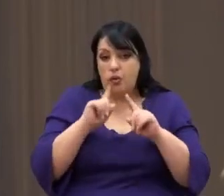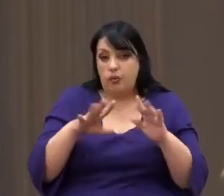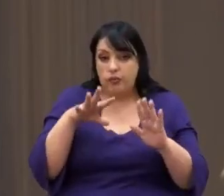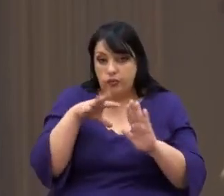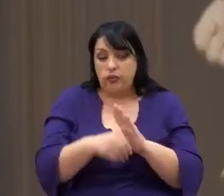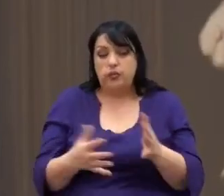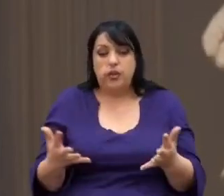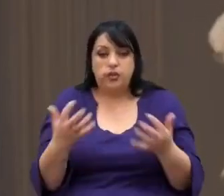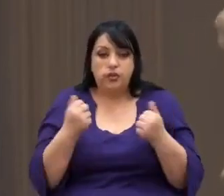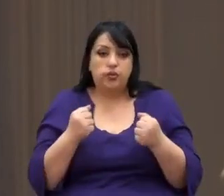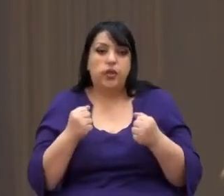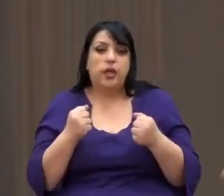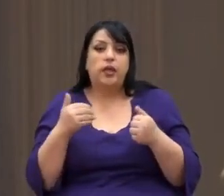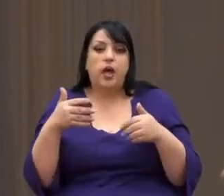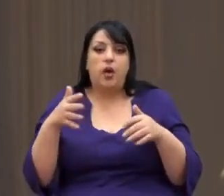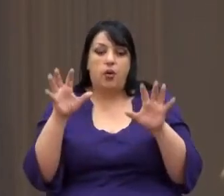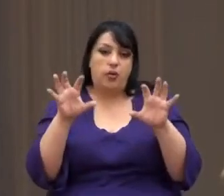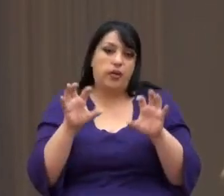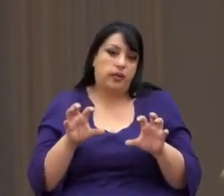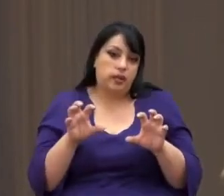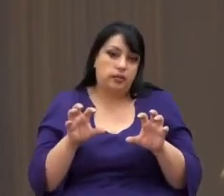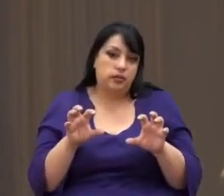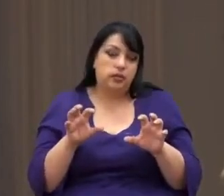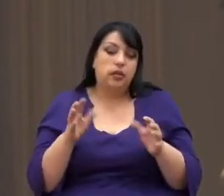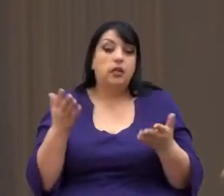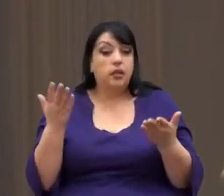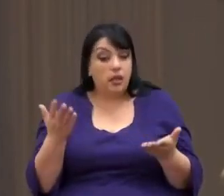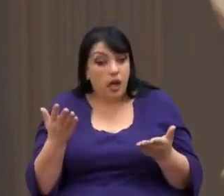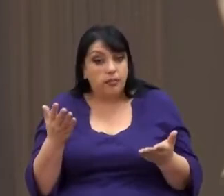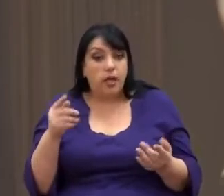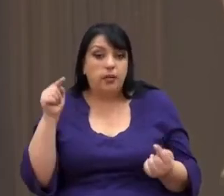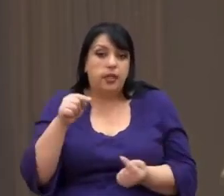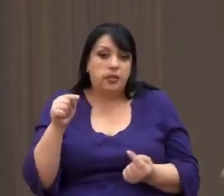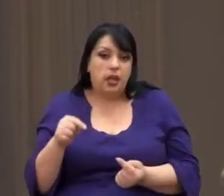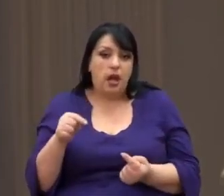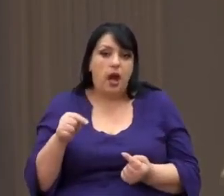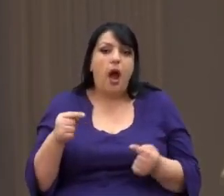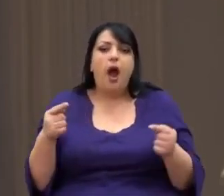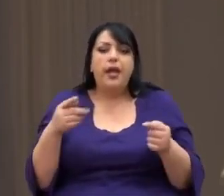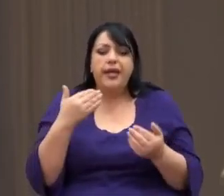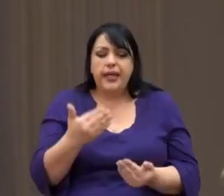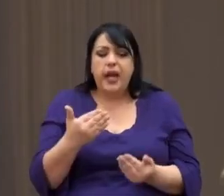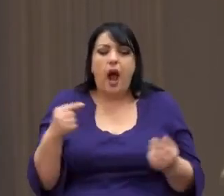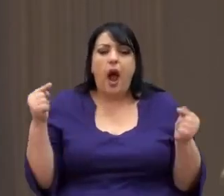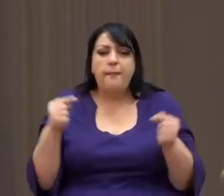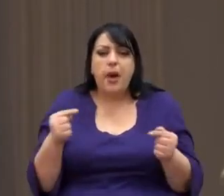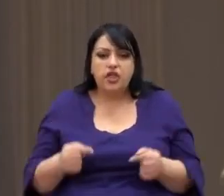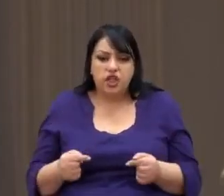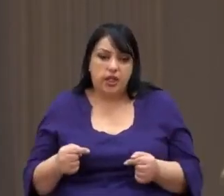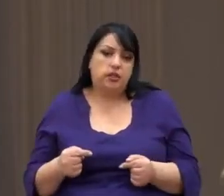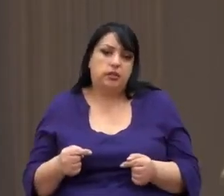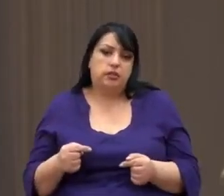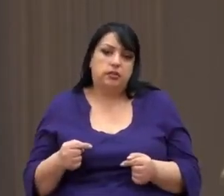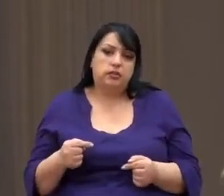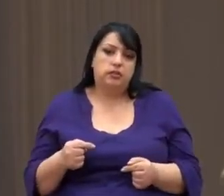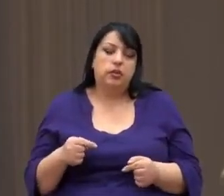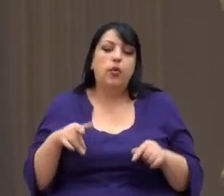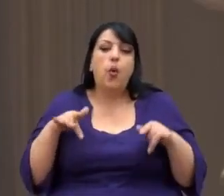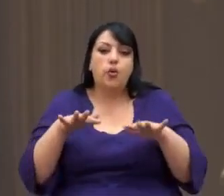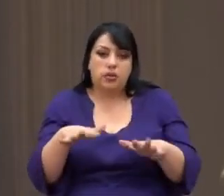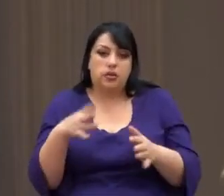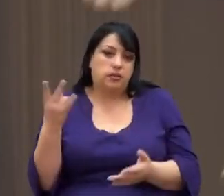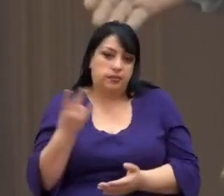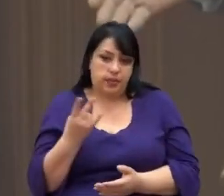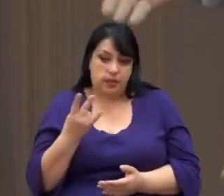Ցանկացած այլ վարկագից պետք է ուրեմն համարժեք քայլերի արժանանա։ Եթե